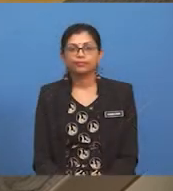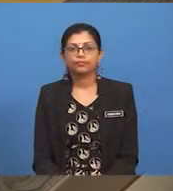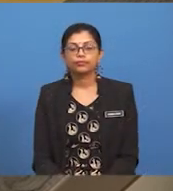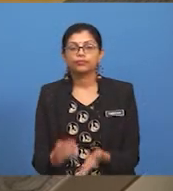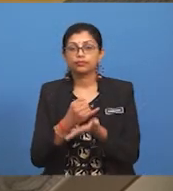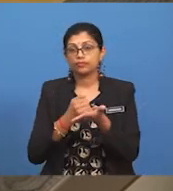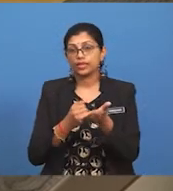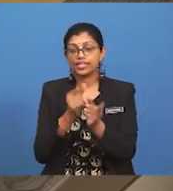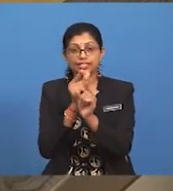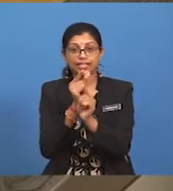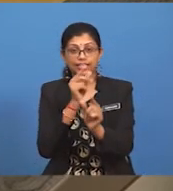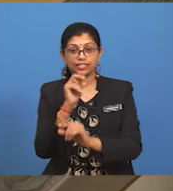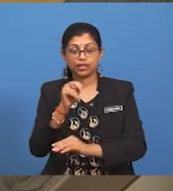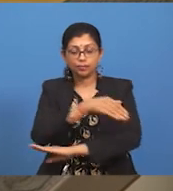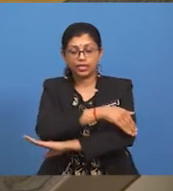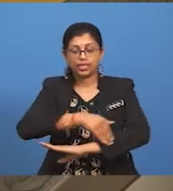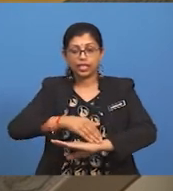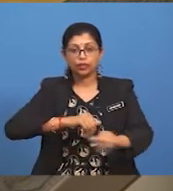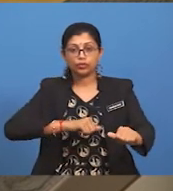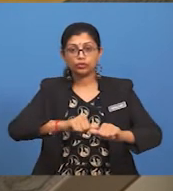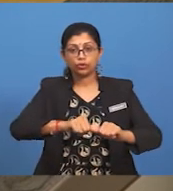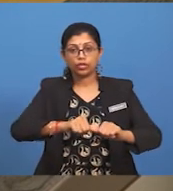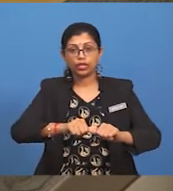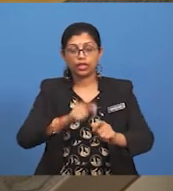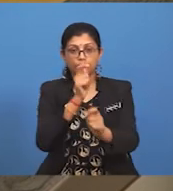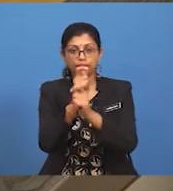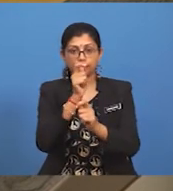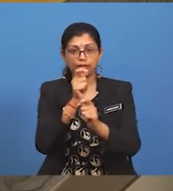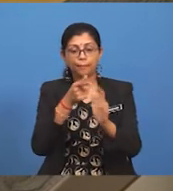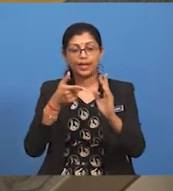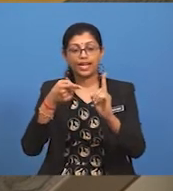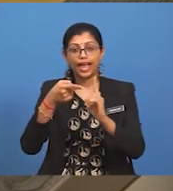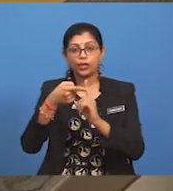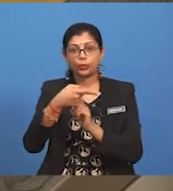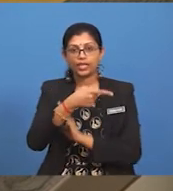Lukis garisan melintang bersudut tepat melalui C.